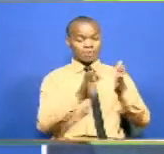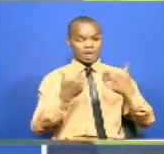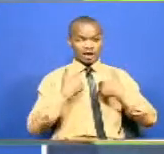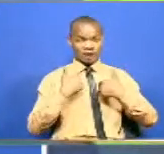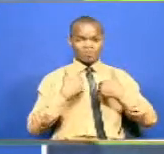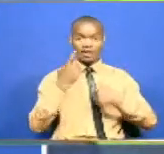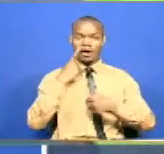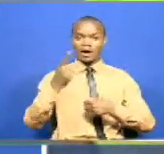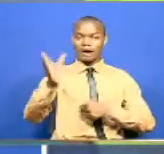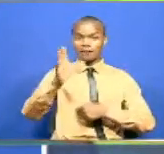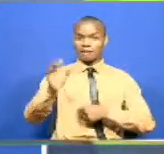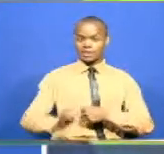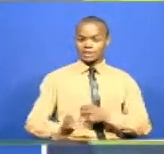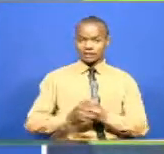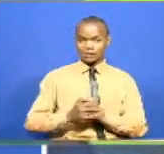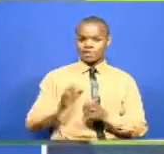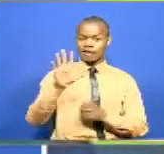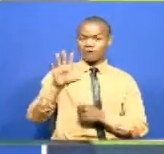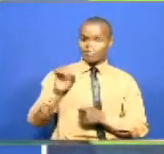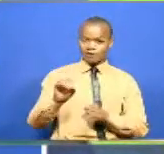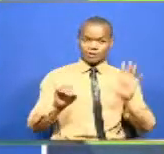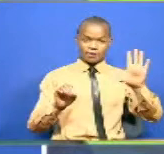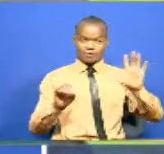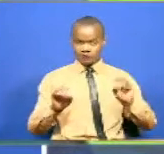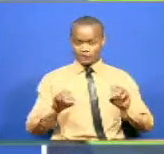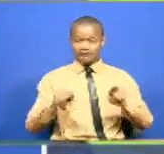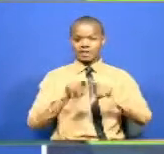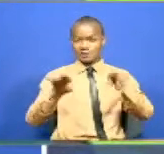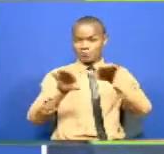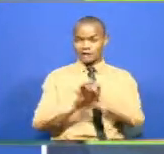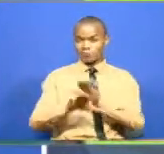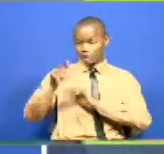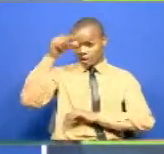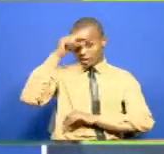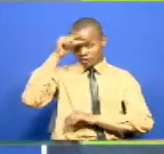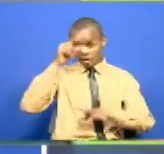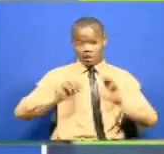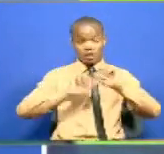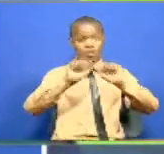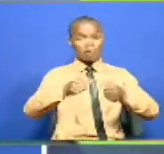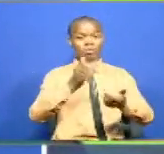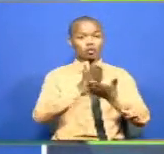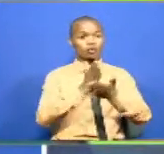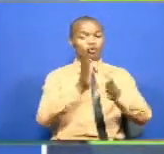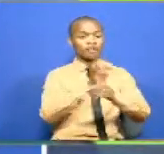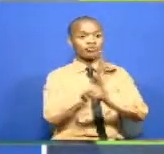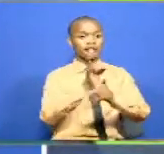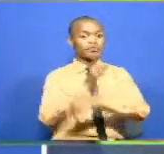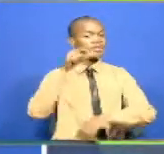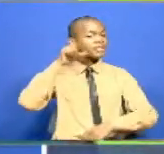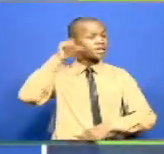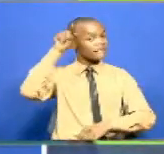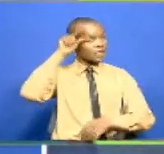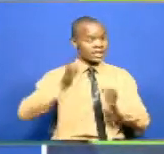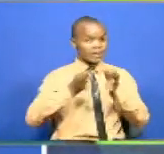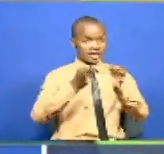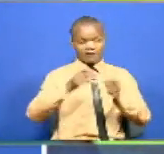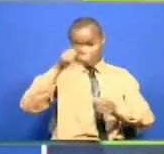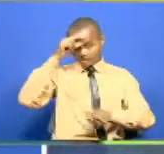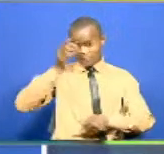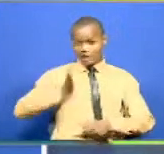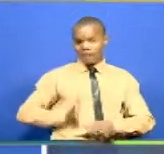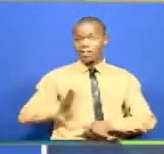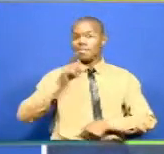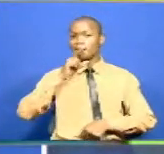50-50. Na pia ile ya deputy governors tunafurahia sana ya kwamba watakuwa wa jinsia tofauti. Governor akiwa mama, deputy